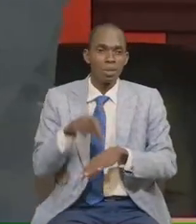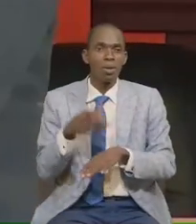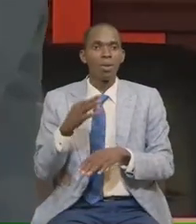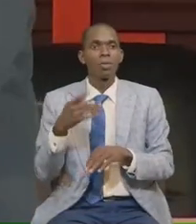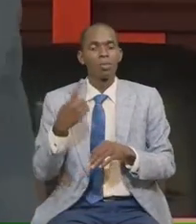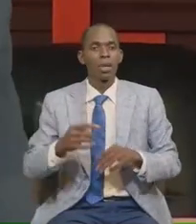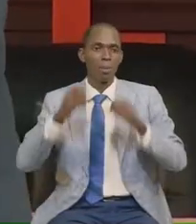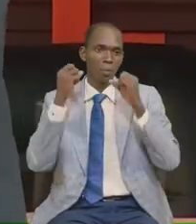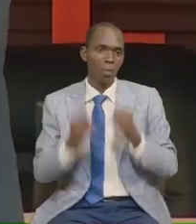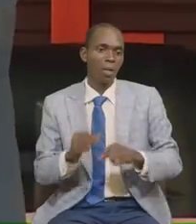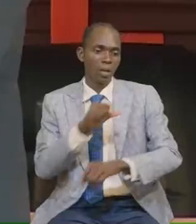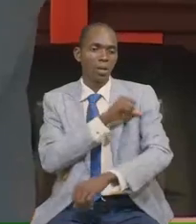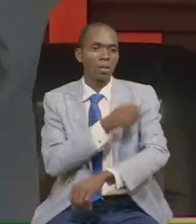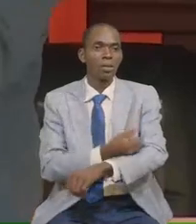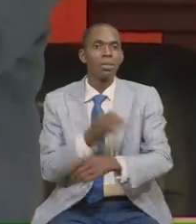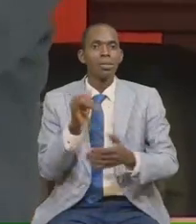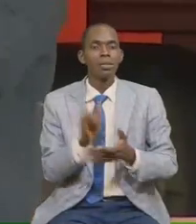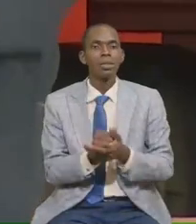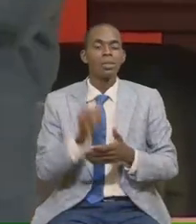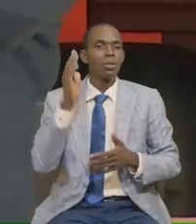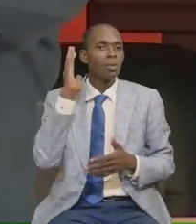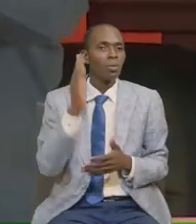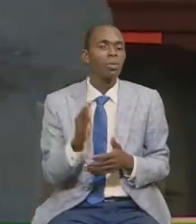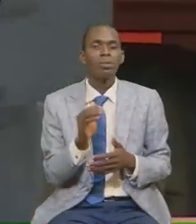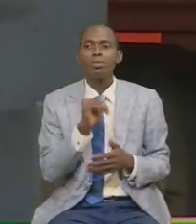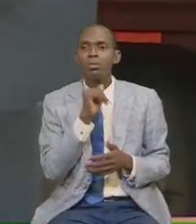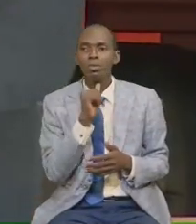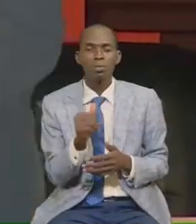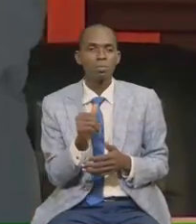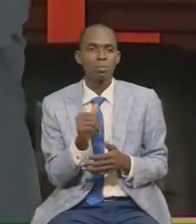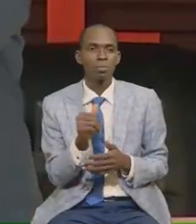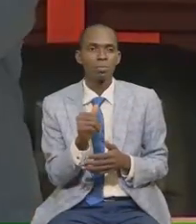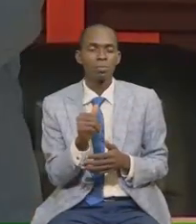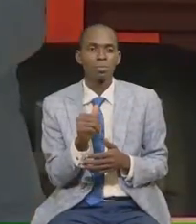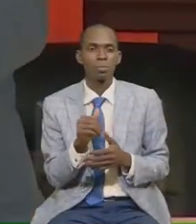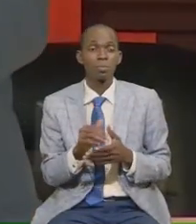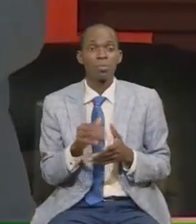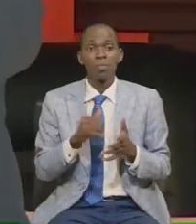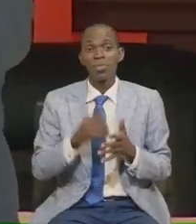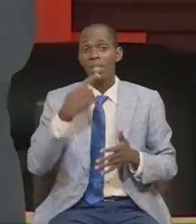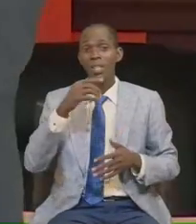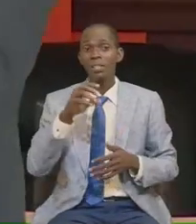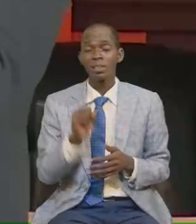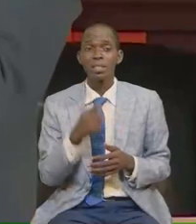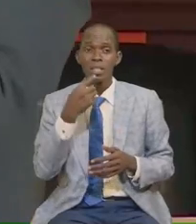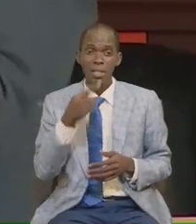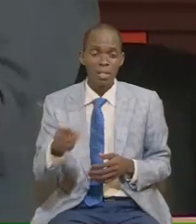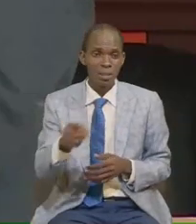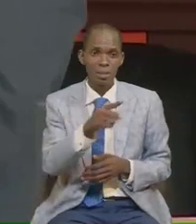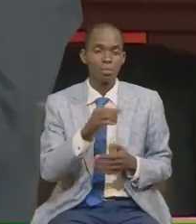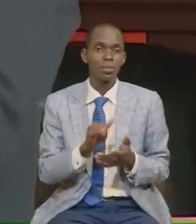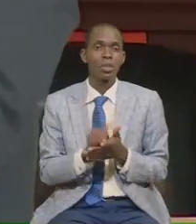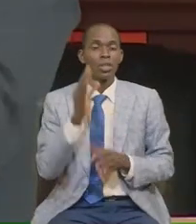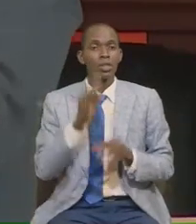l'autorité, et qui peuvent nous aider à avancer dans l'éducation, dans la profession. Alors il dit, dis-leur, si vous avez la grâce de